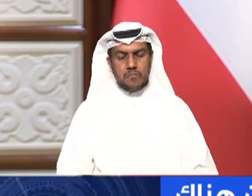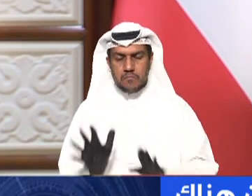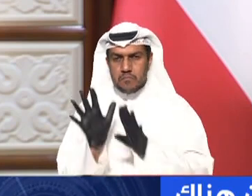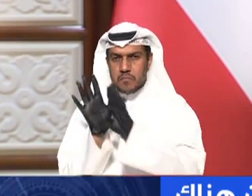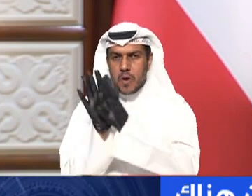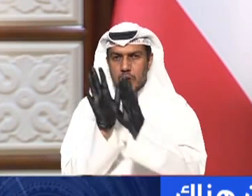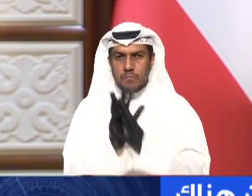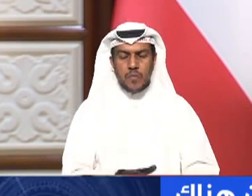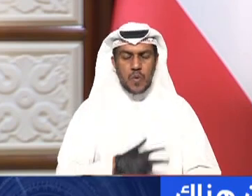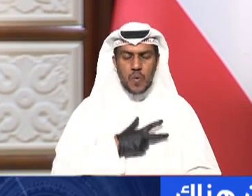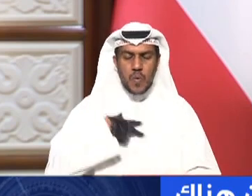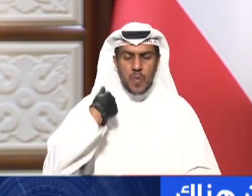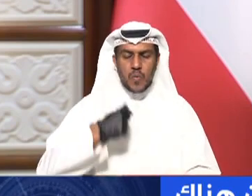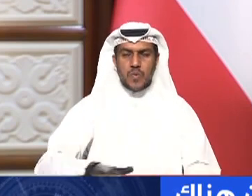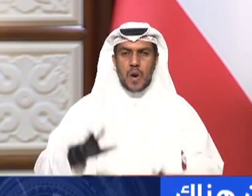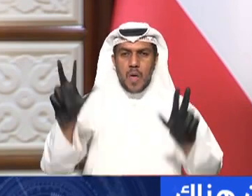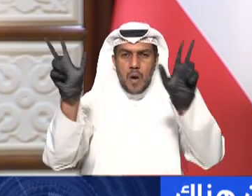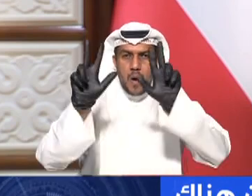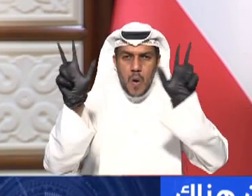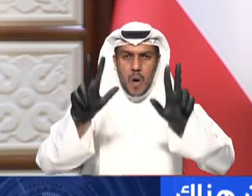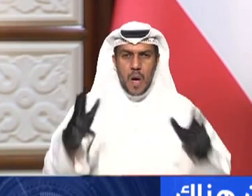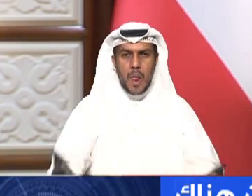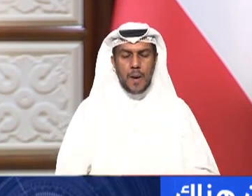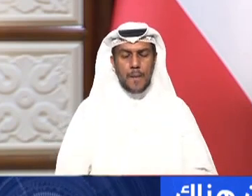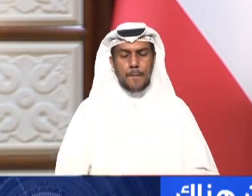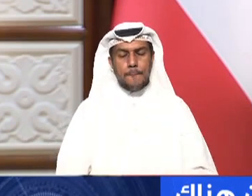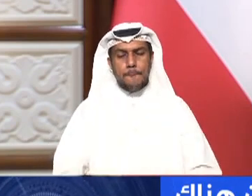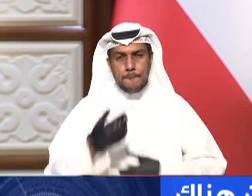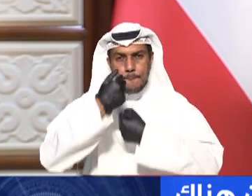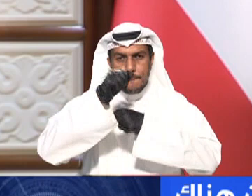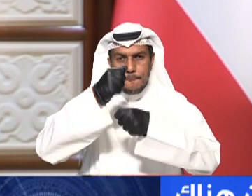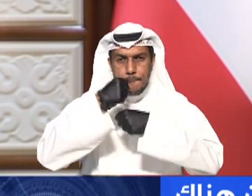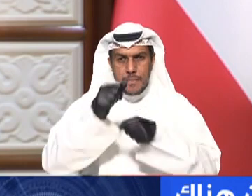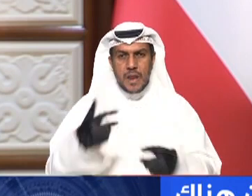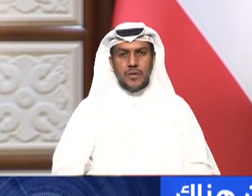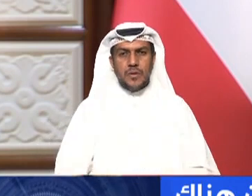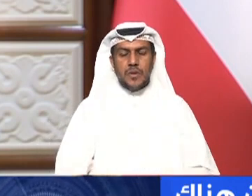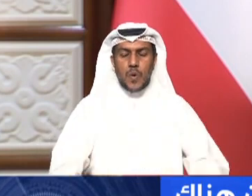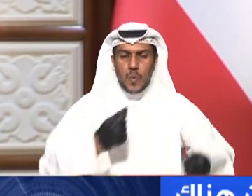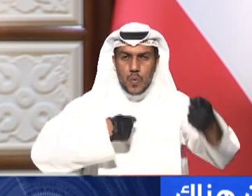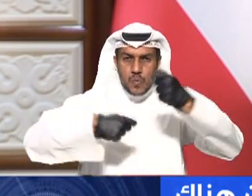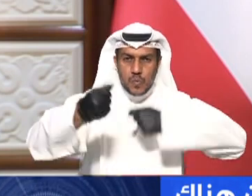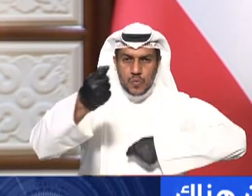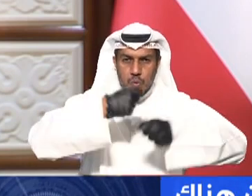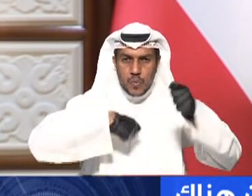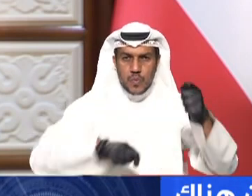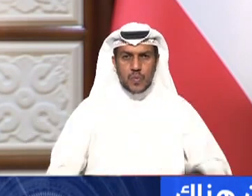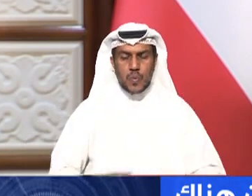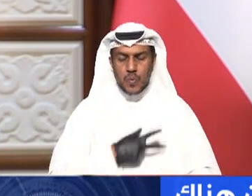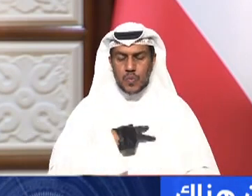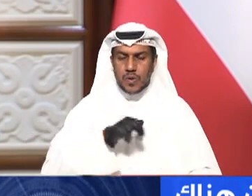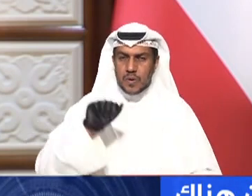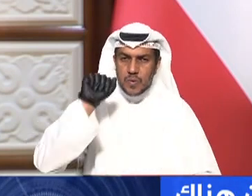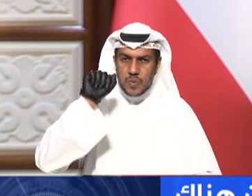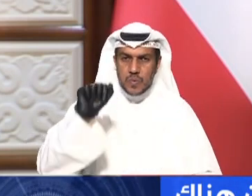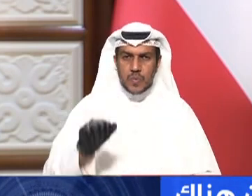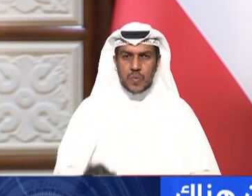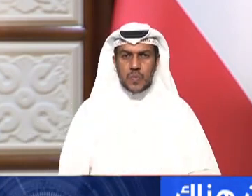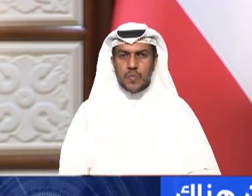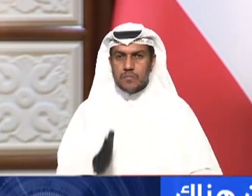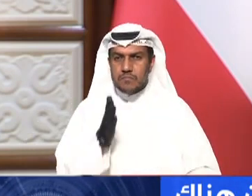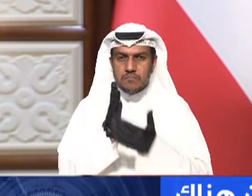الإعلام الرسمية وفي البلدية والتجارة والشؤون المراقبين والمفتشين